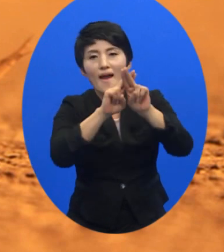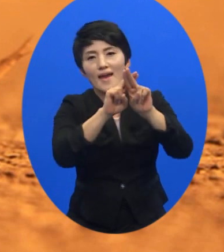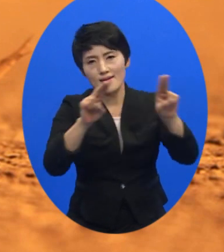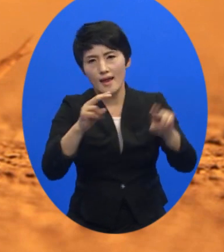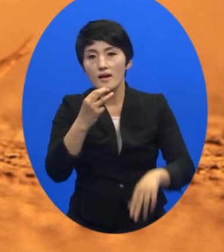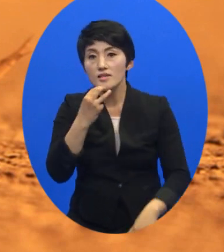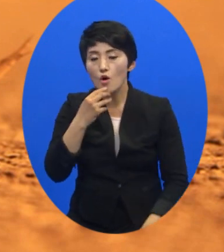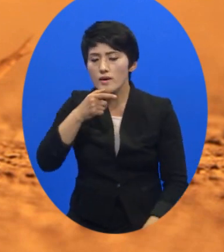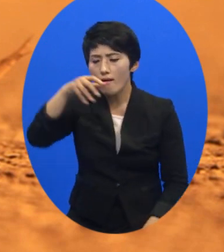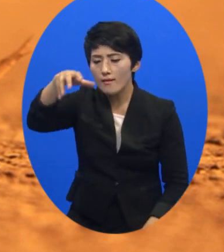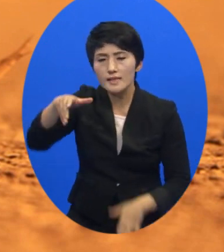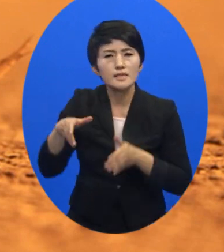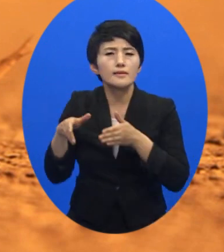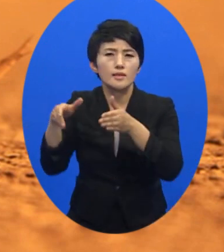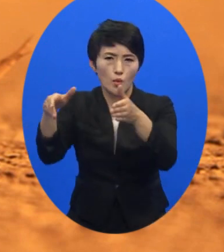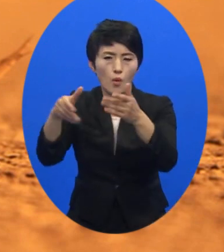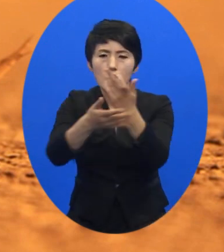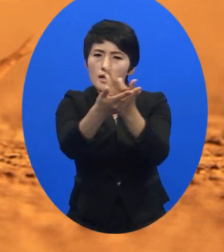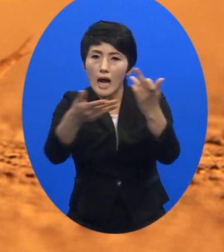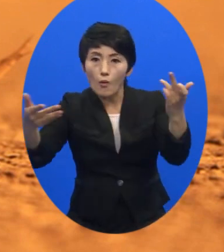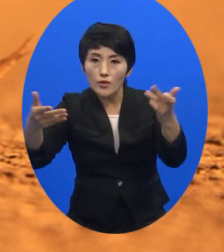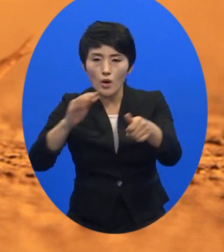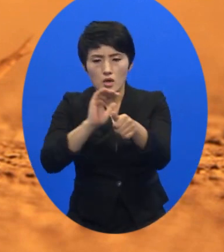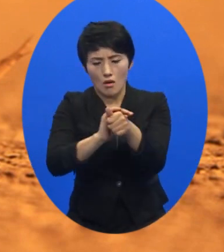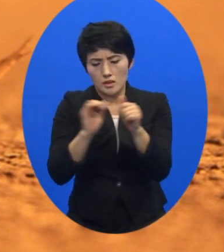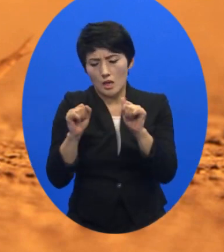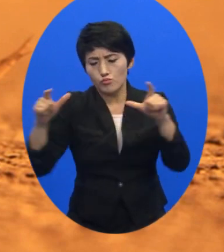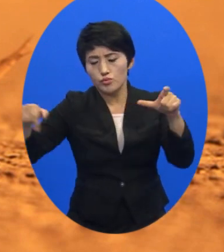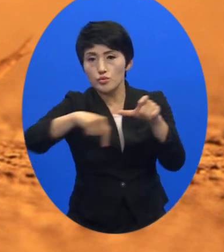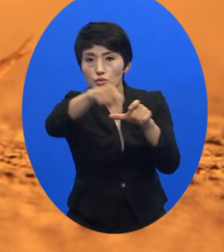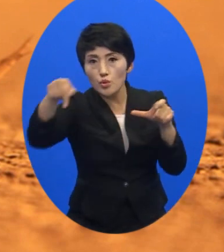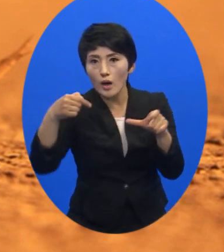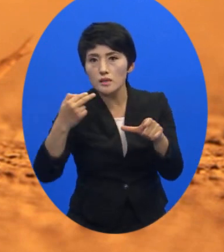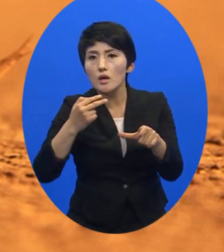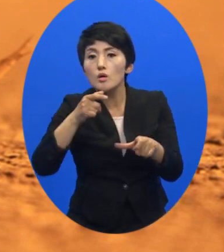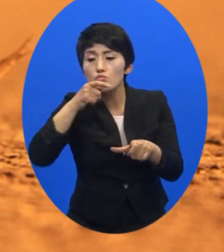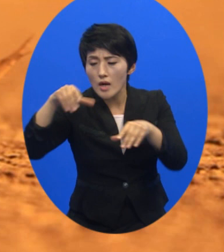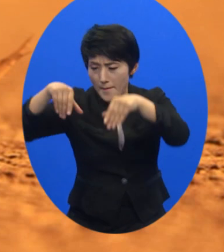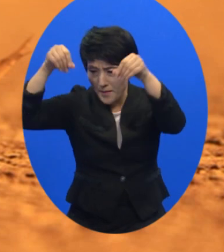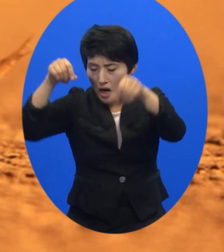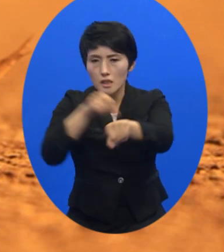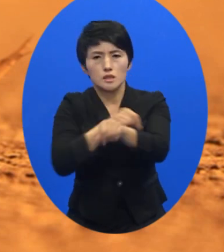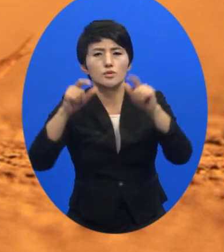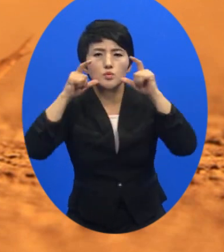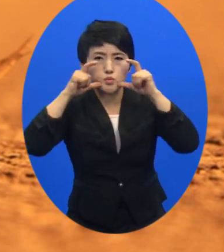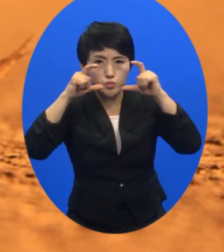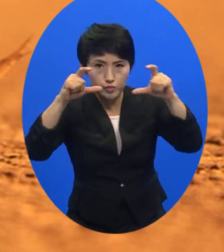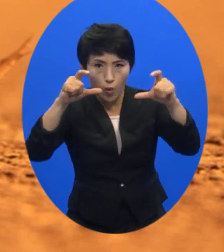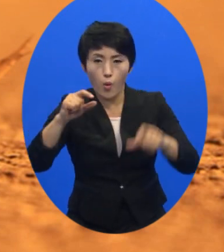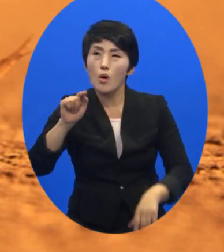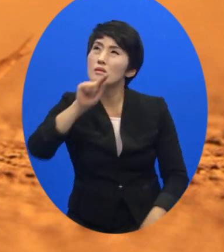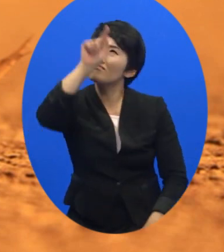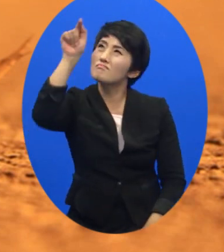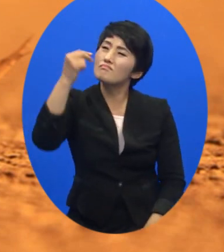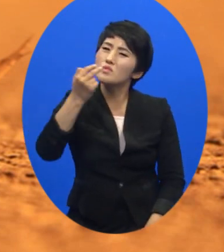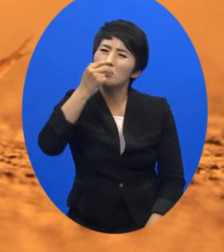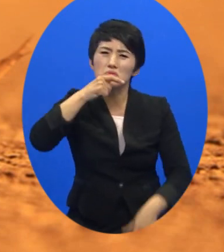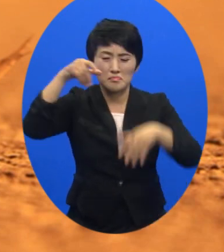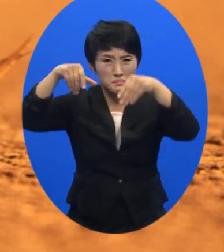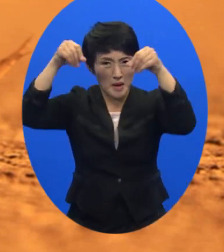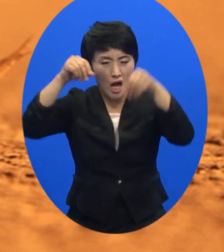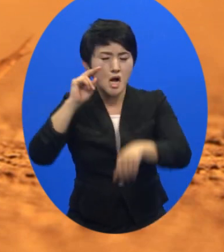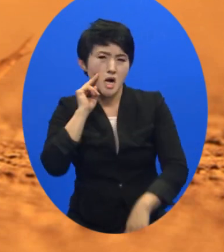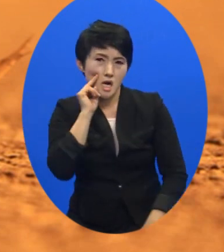서울, 경기도와 강원도, 경상북도에는 여전히 건조특보가 내려져 있는데요. 대기가 무척